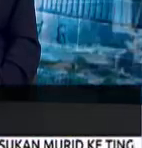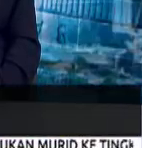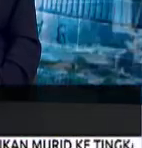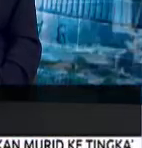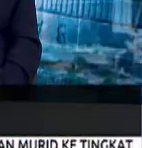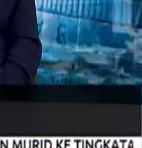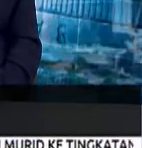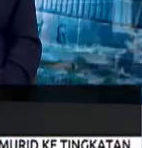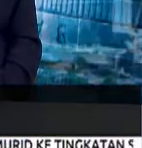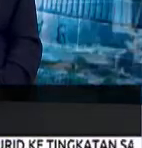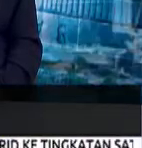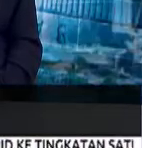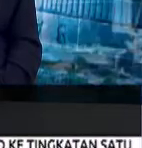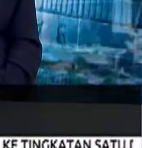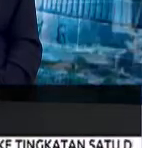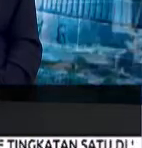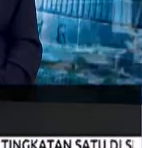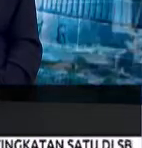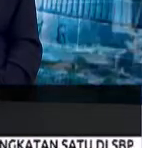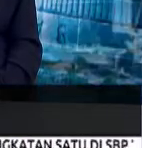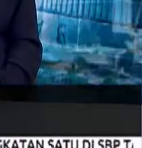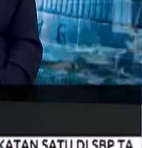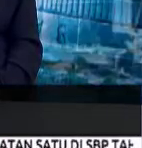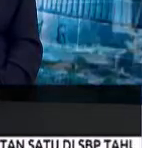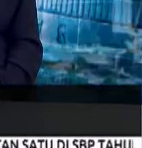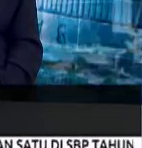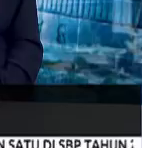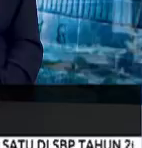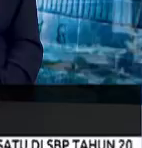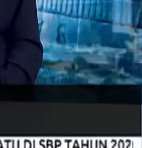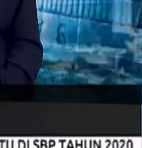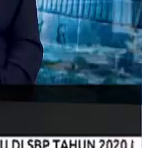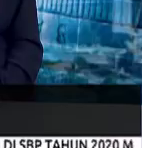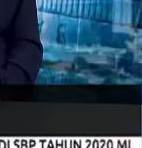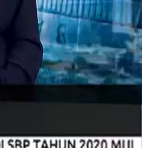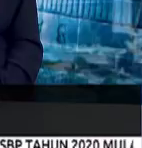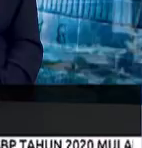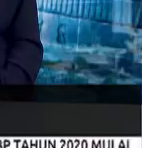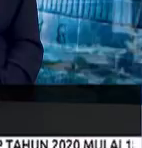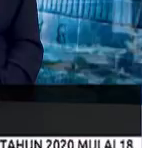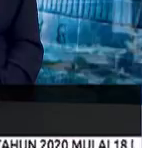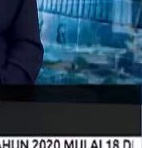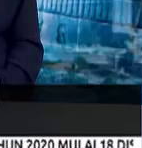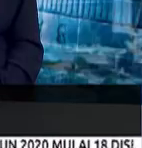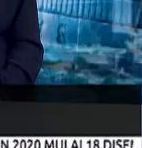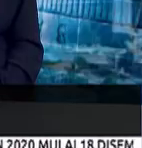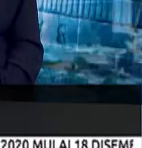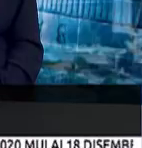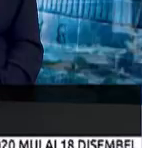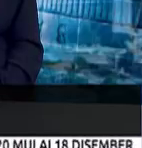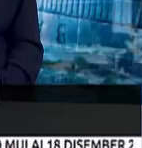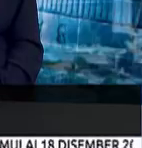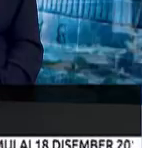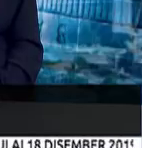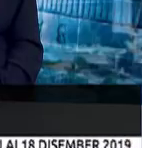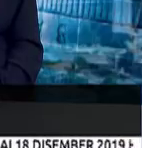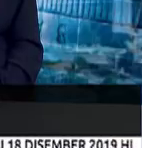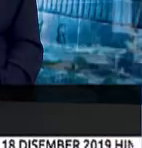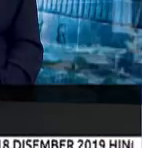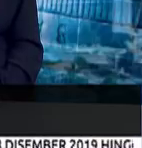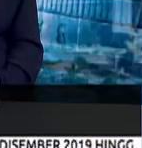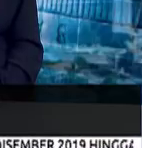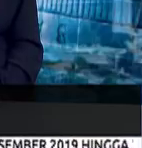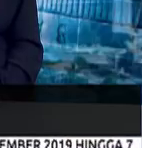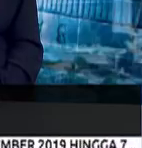Guan Eng, pengesahan agensi penerapan kredit antarabangsa ke atas penerapan kredit berdaulat Malaysia pada paras A3 dengan